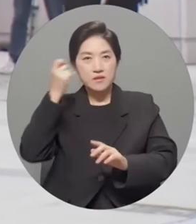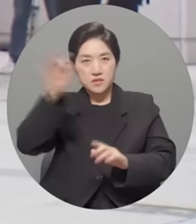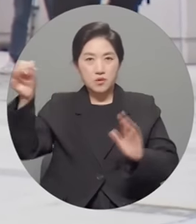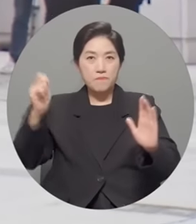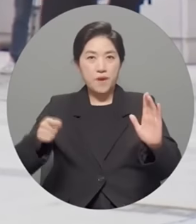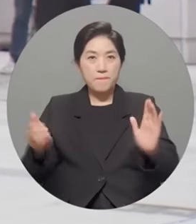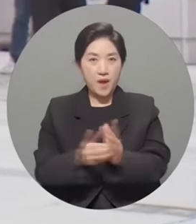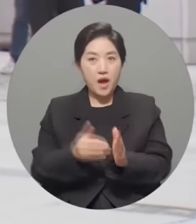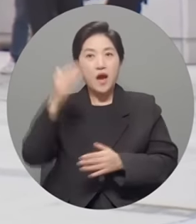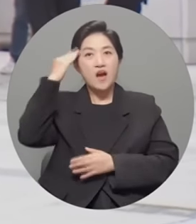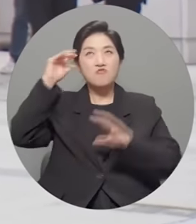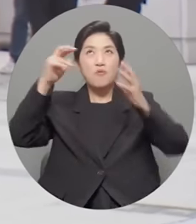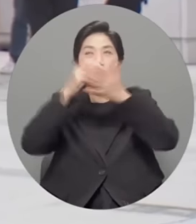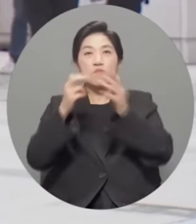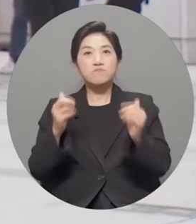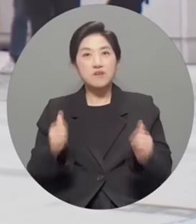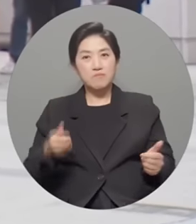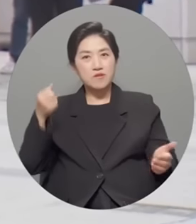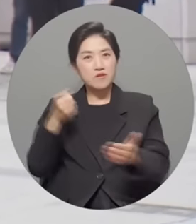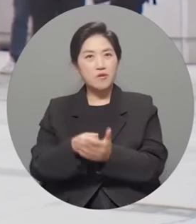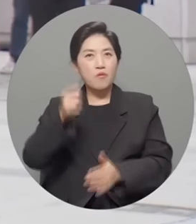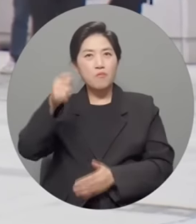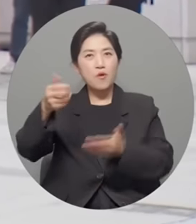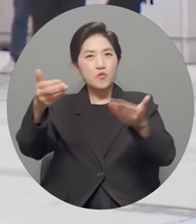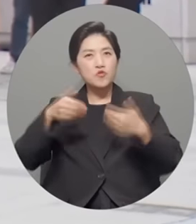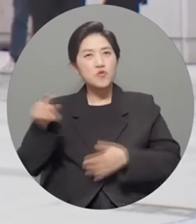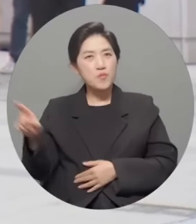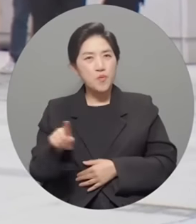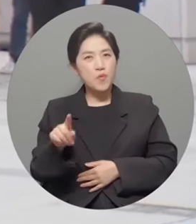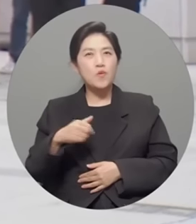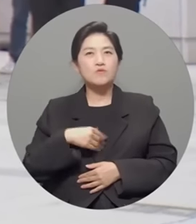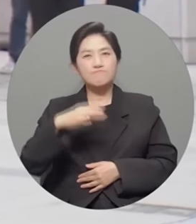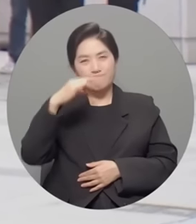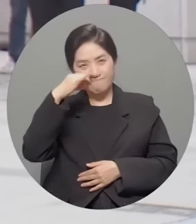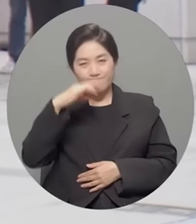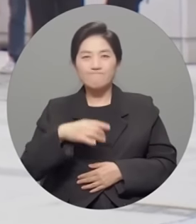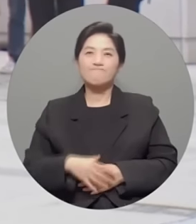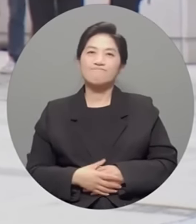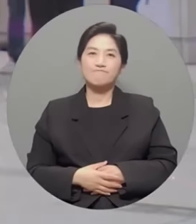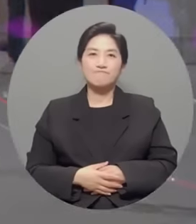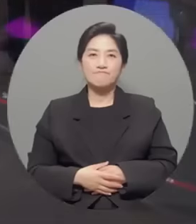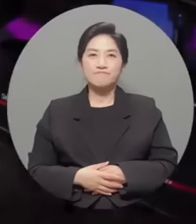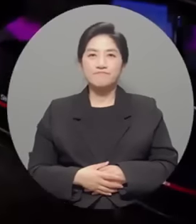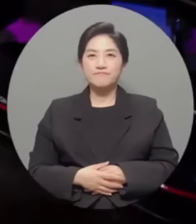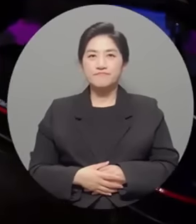과연 한국의 헌법재판소는 어떤 판단을 내릴까요? MBC 뉴스 김민욱입니다.